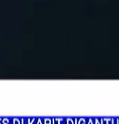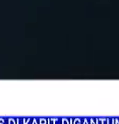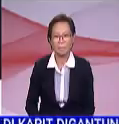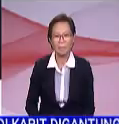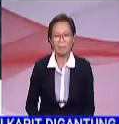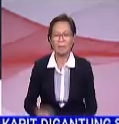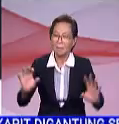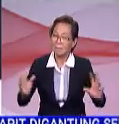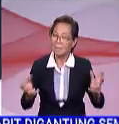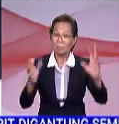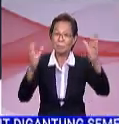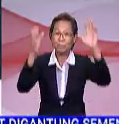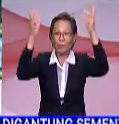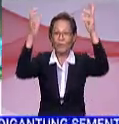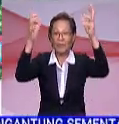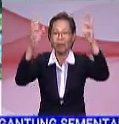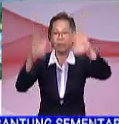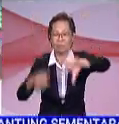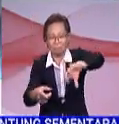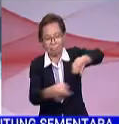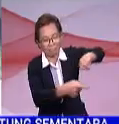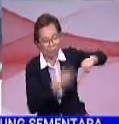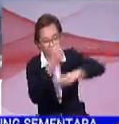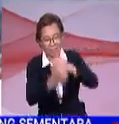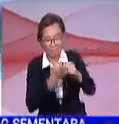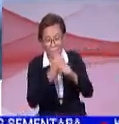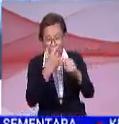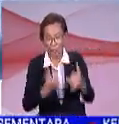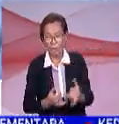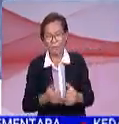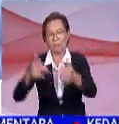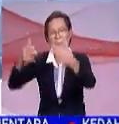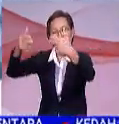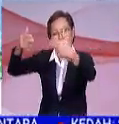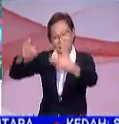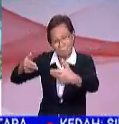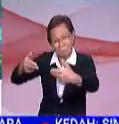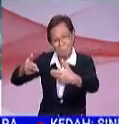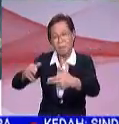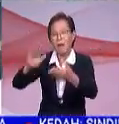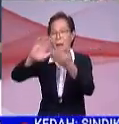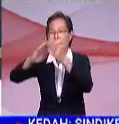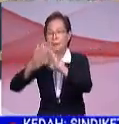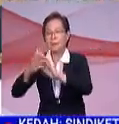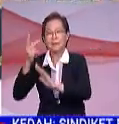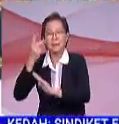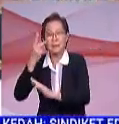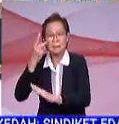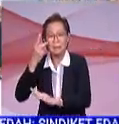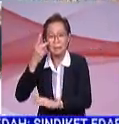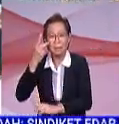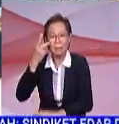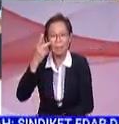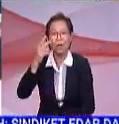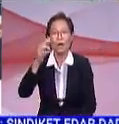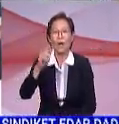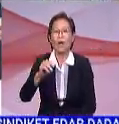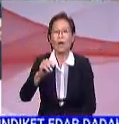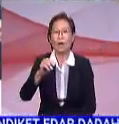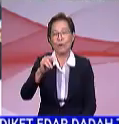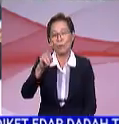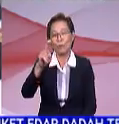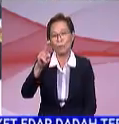Biarpun sambutan Pesta Keamatan tahun ini diadakan secara maya, masyarakat Karazan Dusun Murud dan Rungus